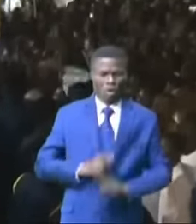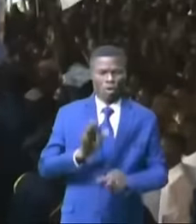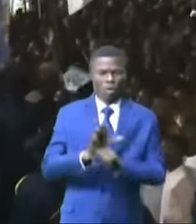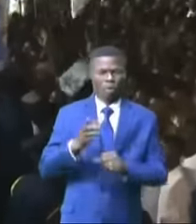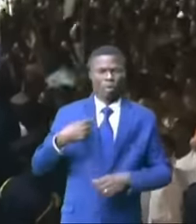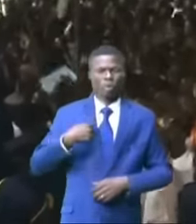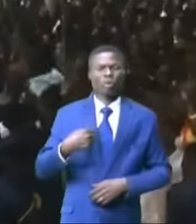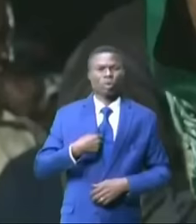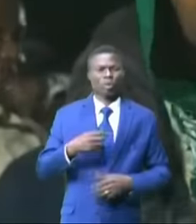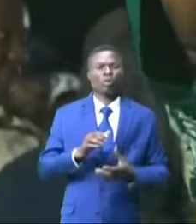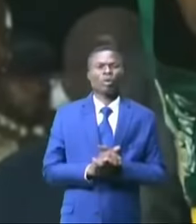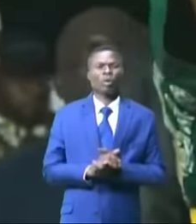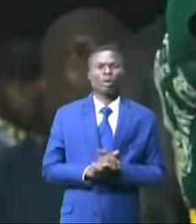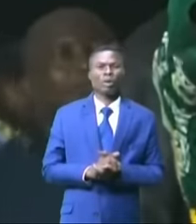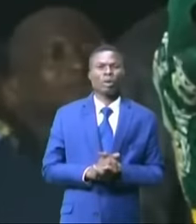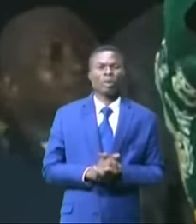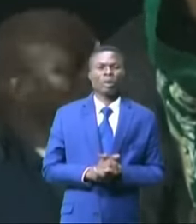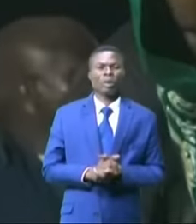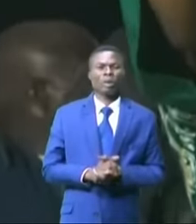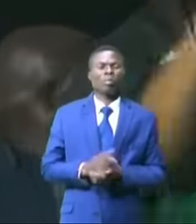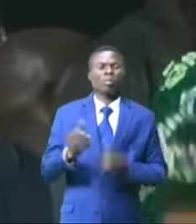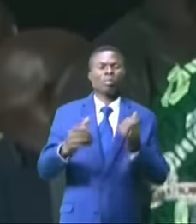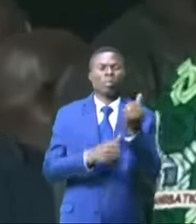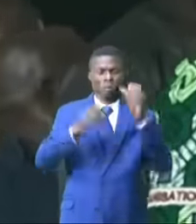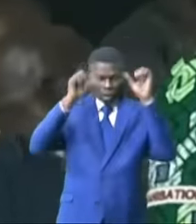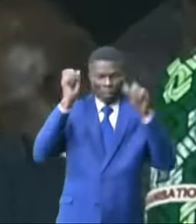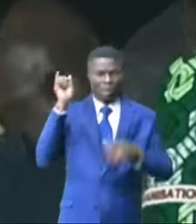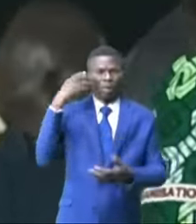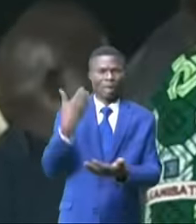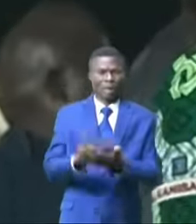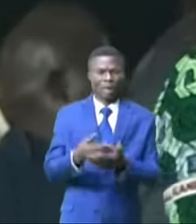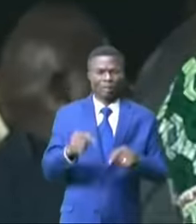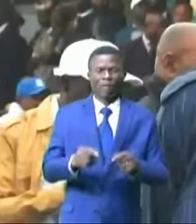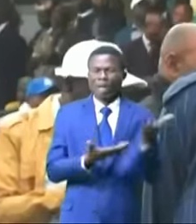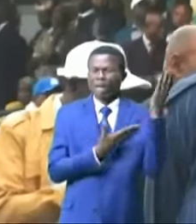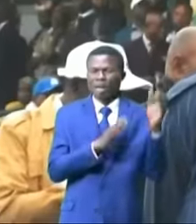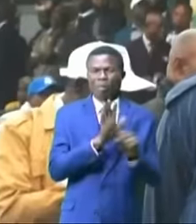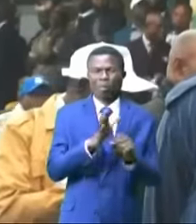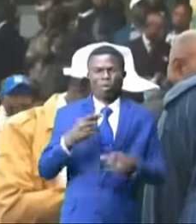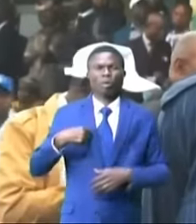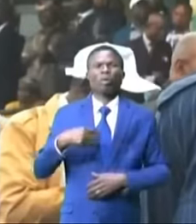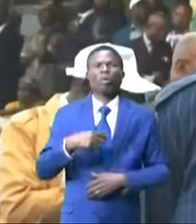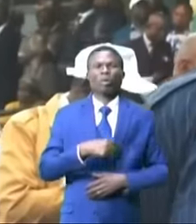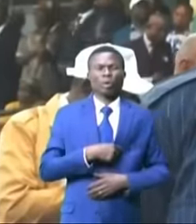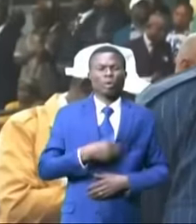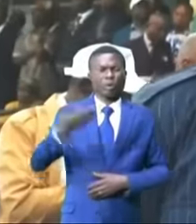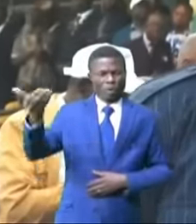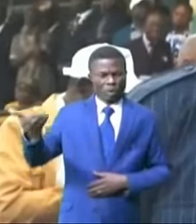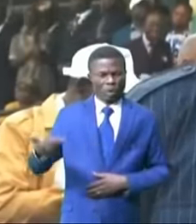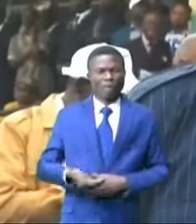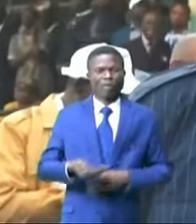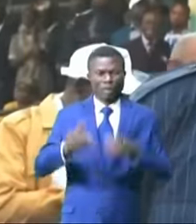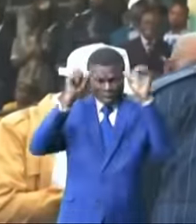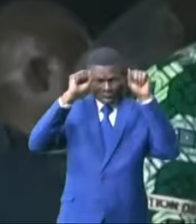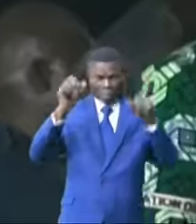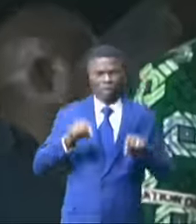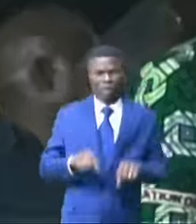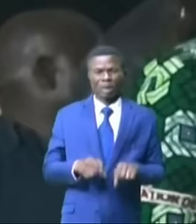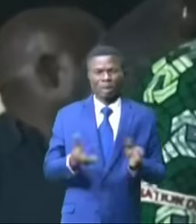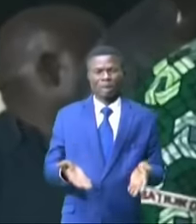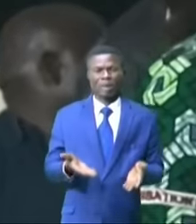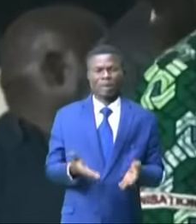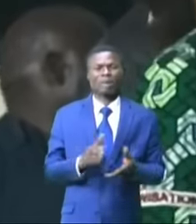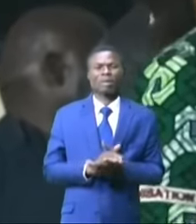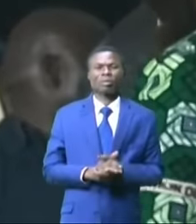qui intervient au moment de la campagne électorale. Donc c'est un moment important pour nous de le recevoir et de mettre tout en œuvre pour que sa campagne